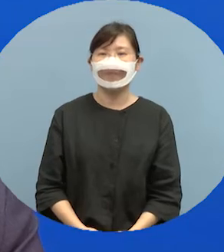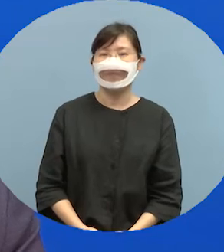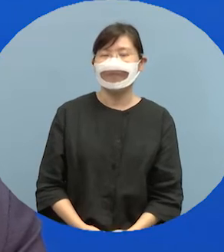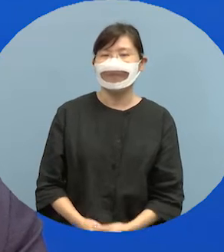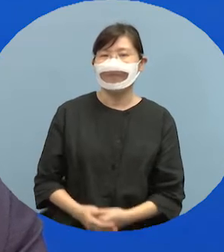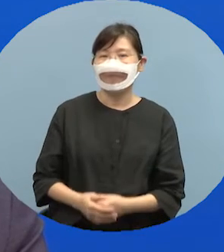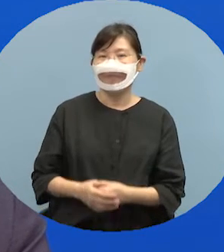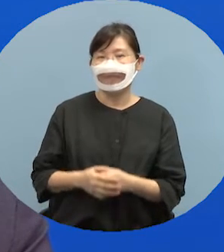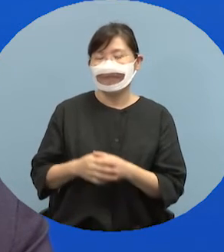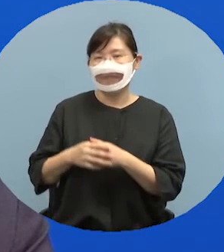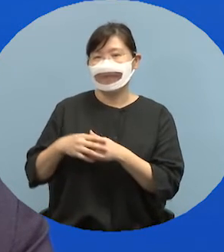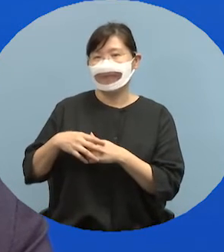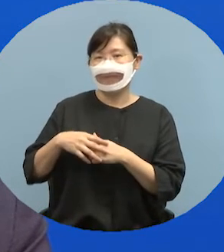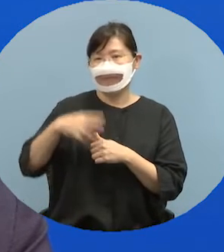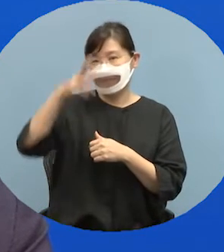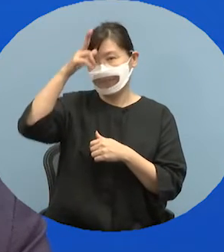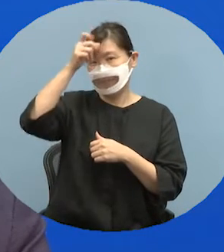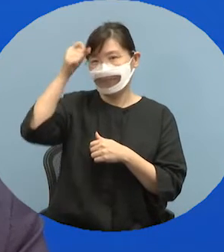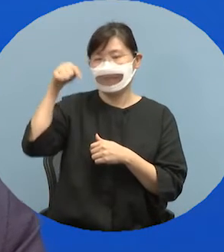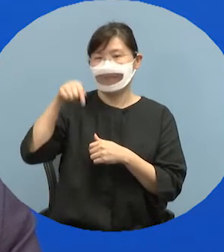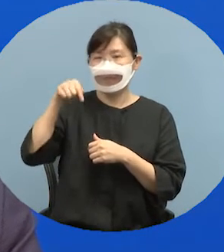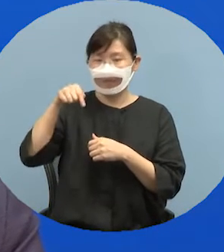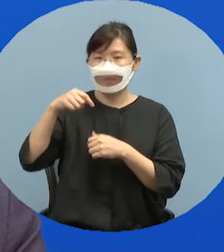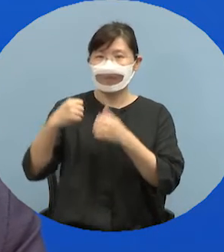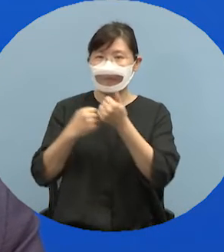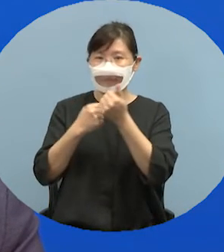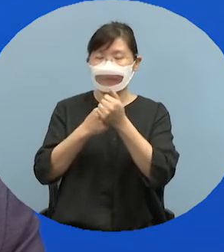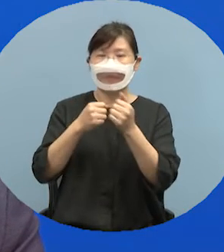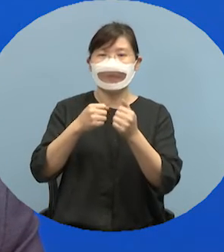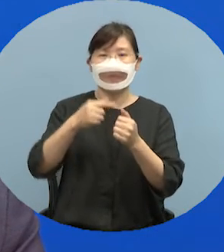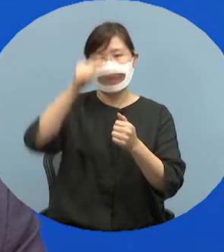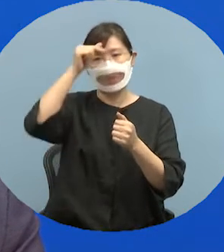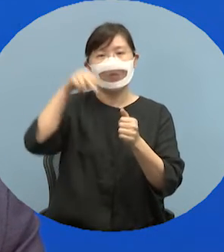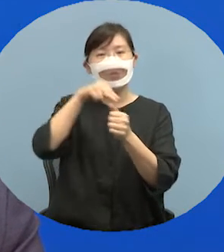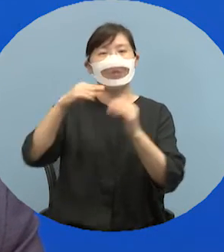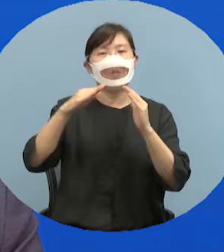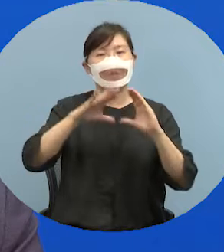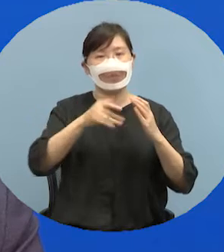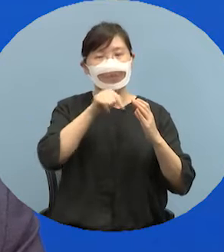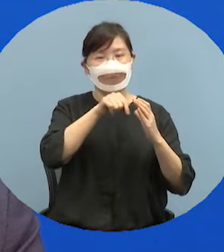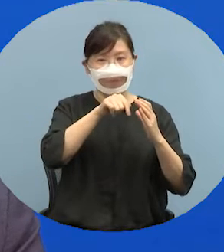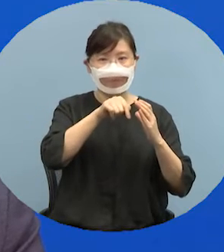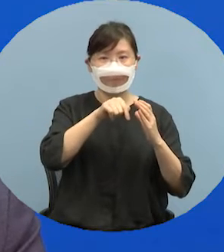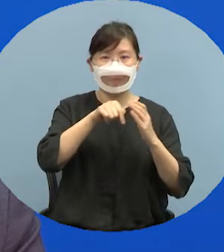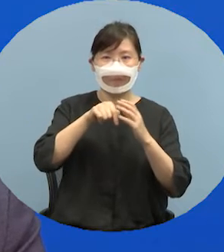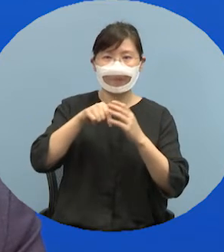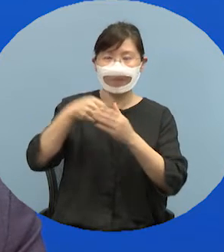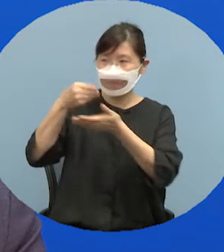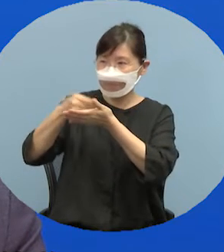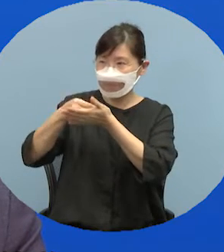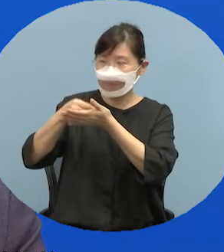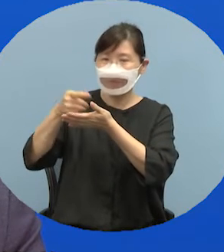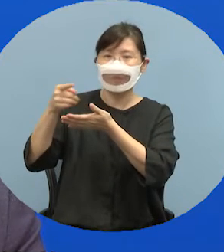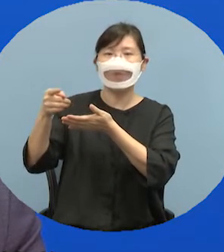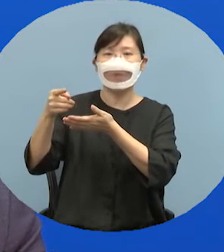在特区政府的协助之下，医院管理局已经成功购入了相当足够数量